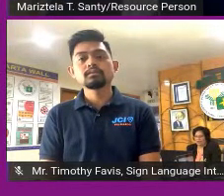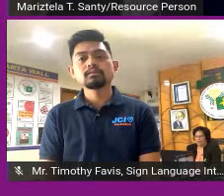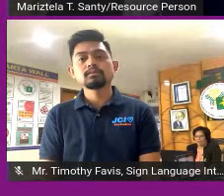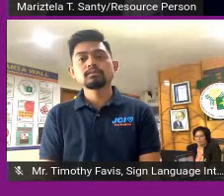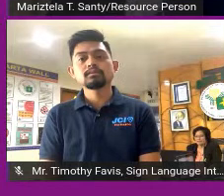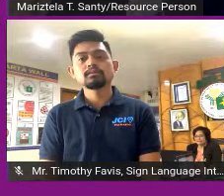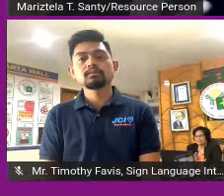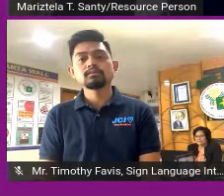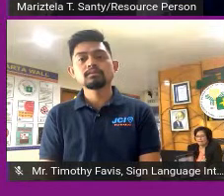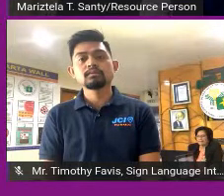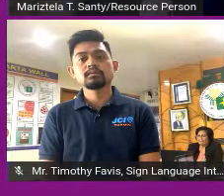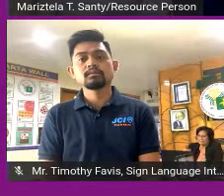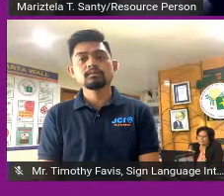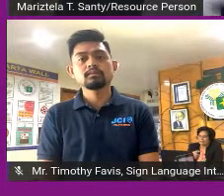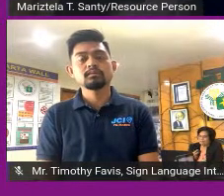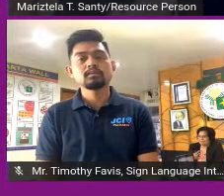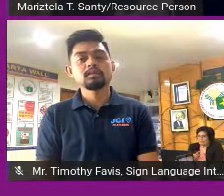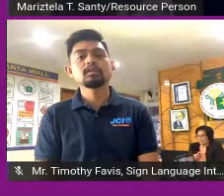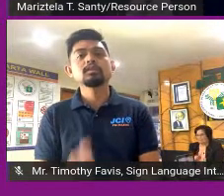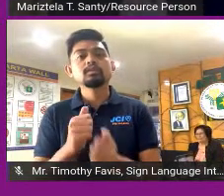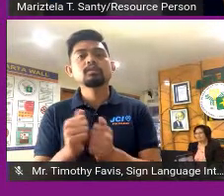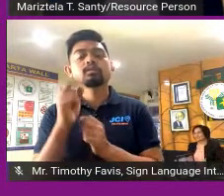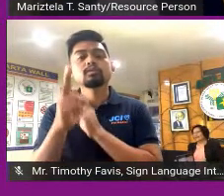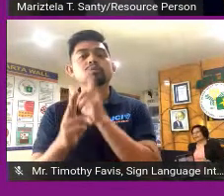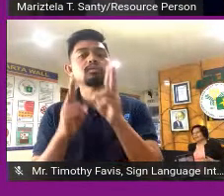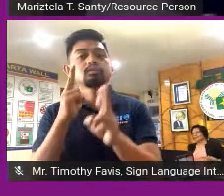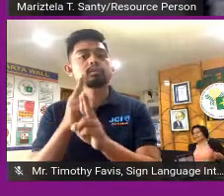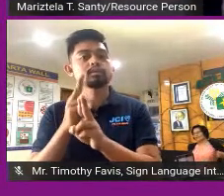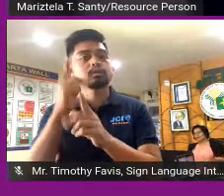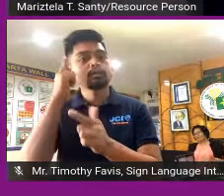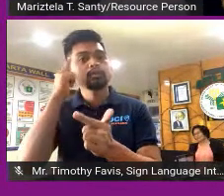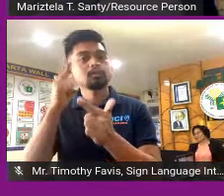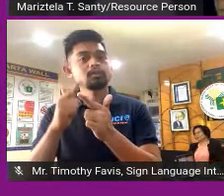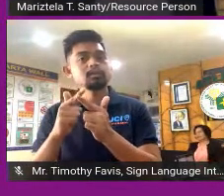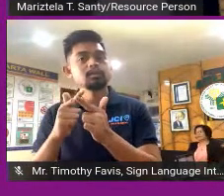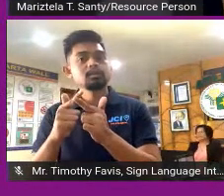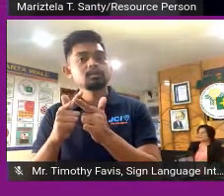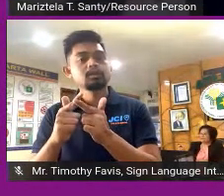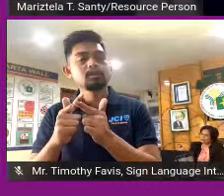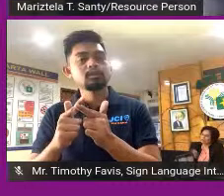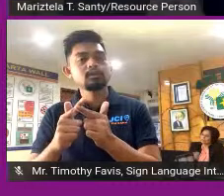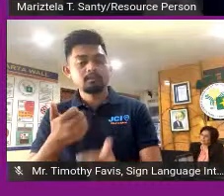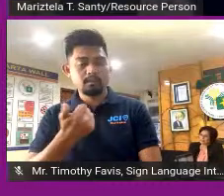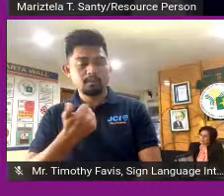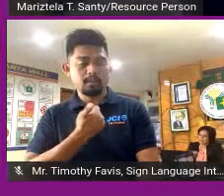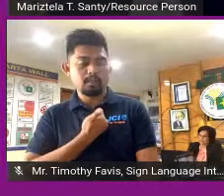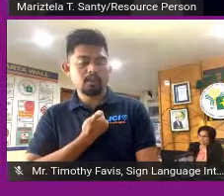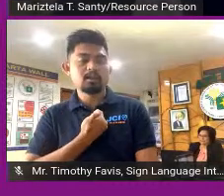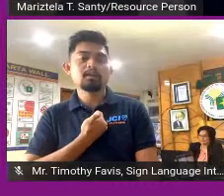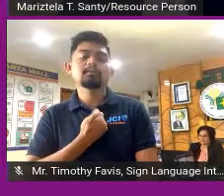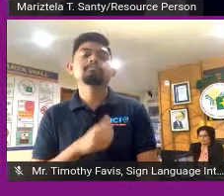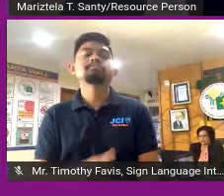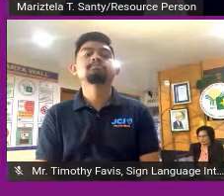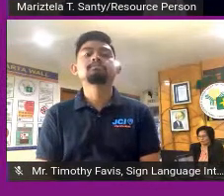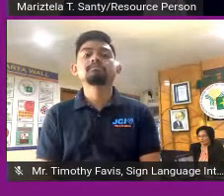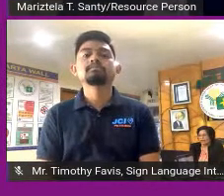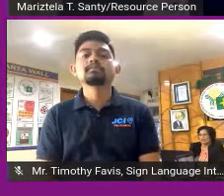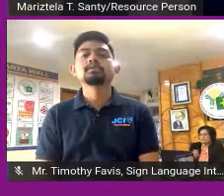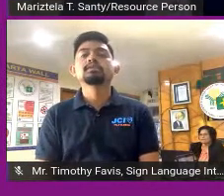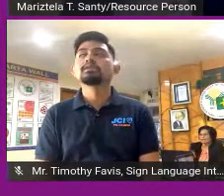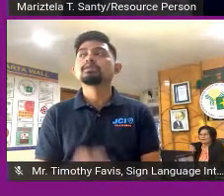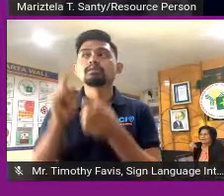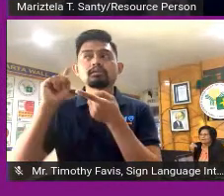kapwa. Sinasabi namin, ang iba hindi ito dinidiscuss. Ako kasi dinidiscuss ko